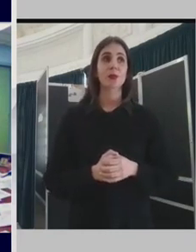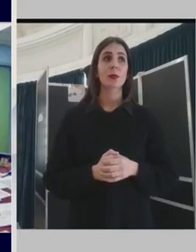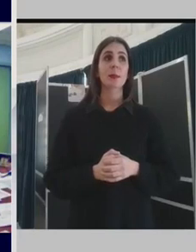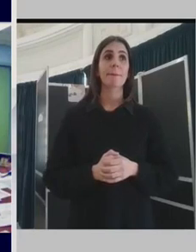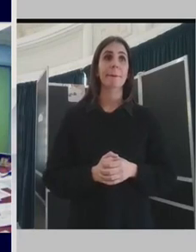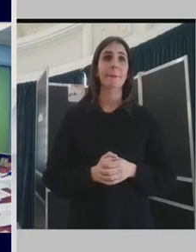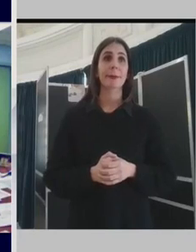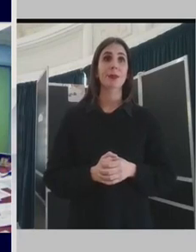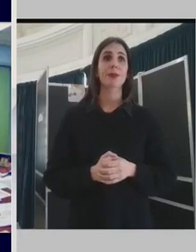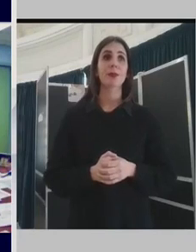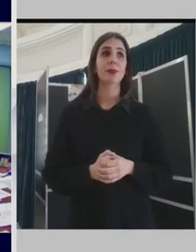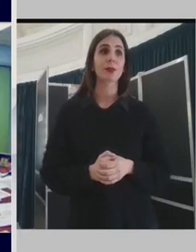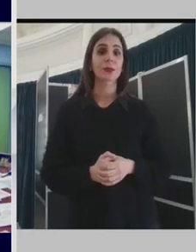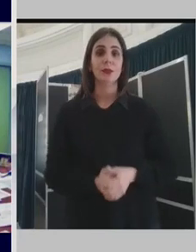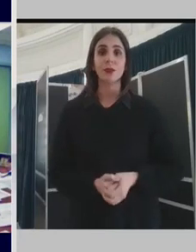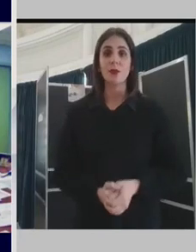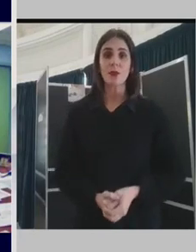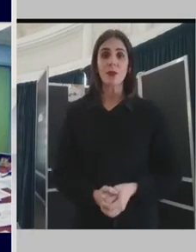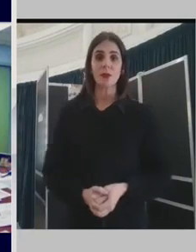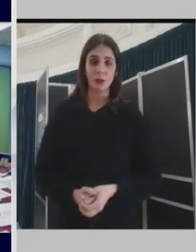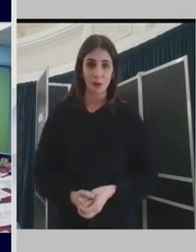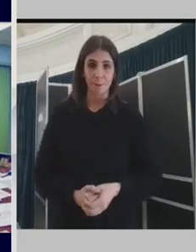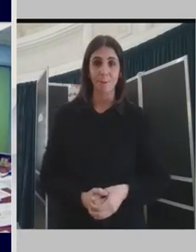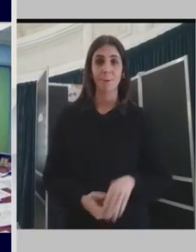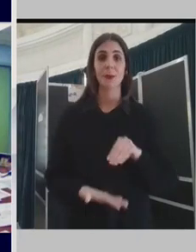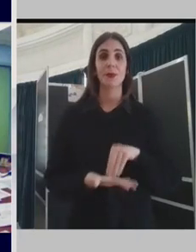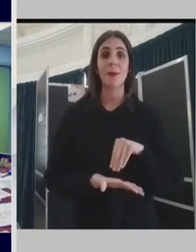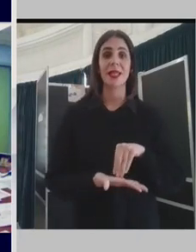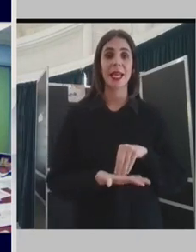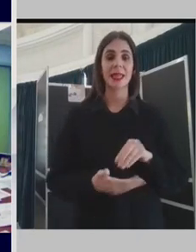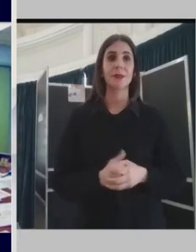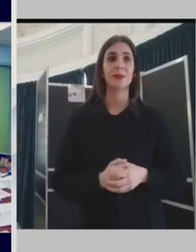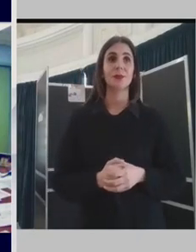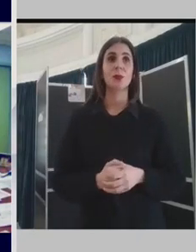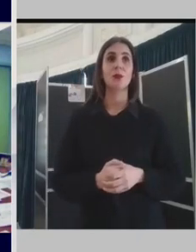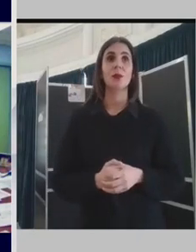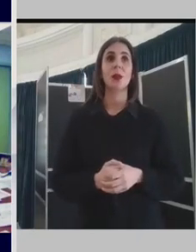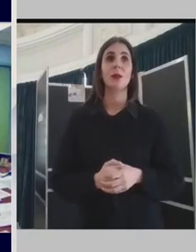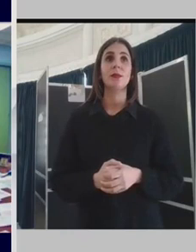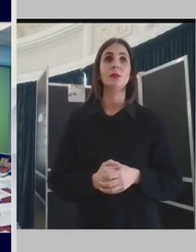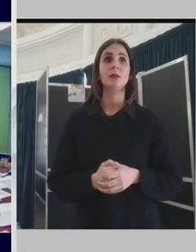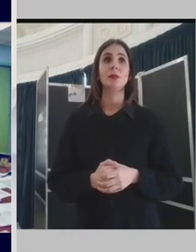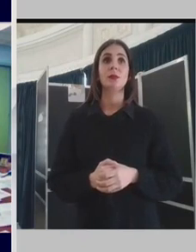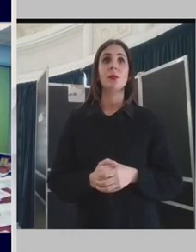Grazioli non c'è. Vediamo, uscito. Presente?